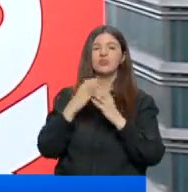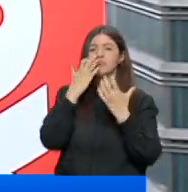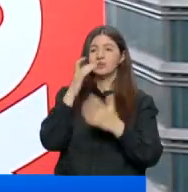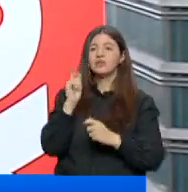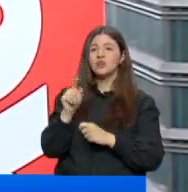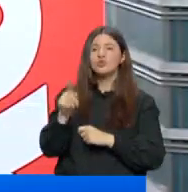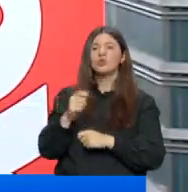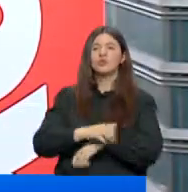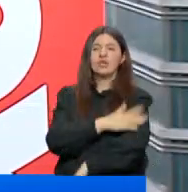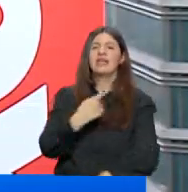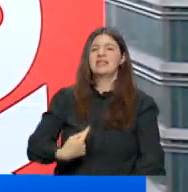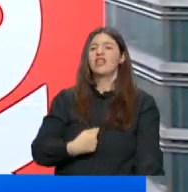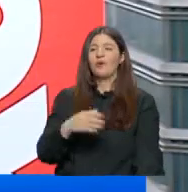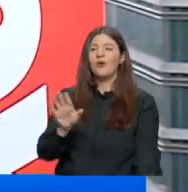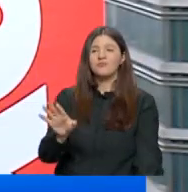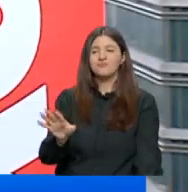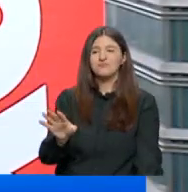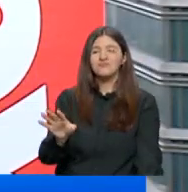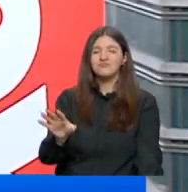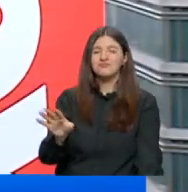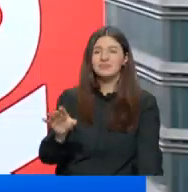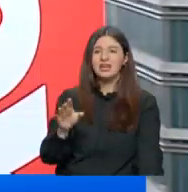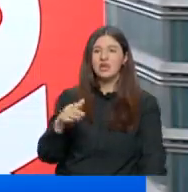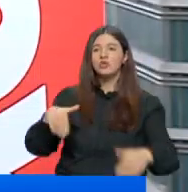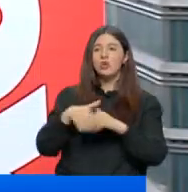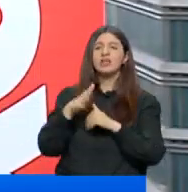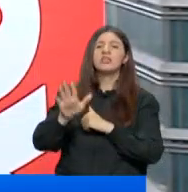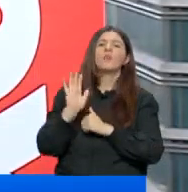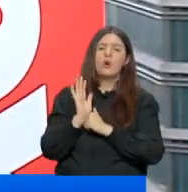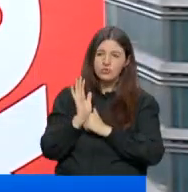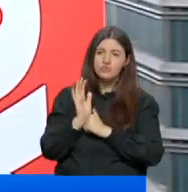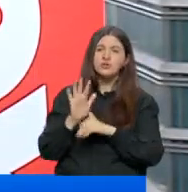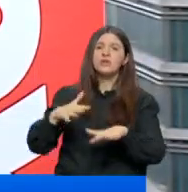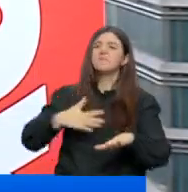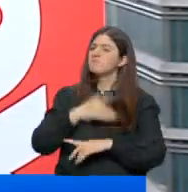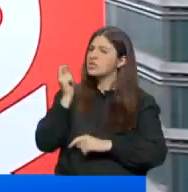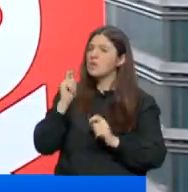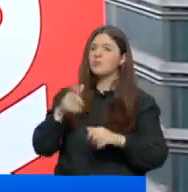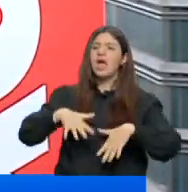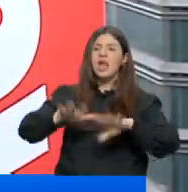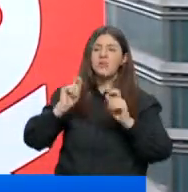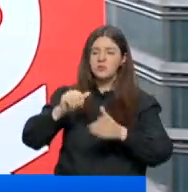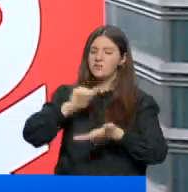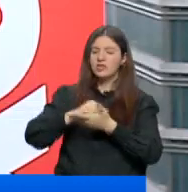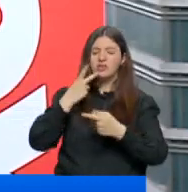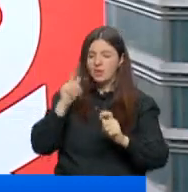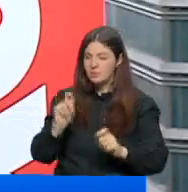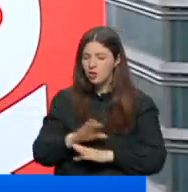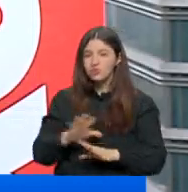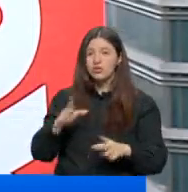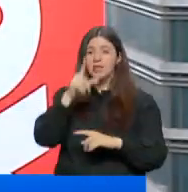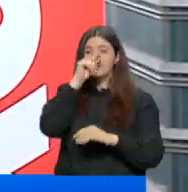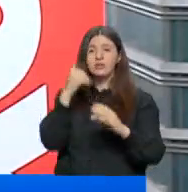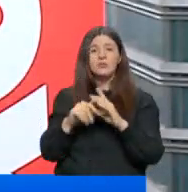sağlayacağız. Şu duyguyu hissediyorum. Yani sokağa çıkamıyorsun, miting yapamıyorsun, eylem yapamıyorsun, basın açıklaması yapamıyorsun,